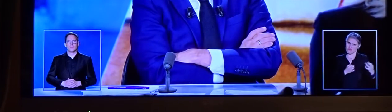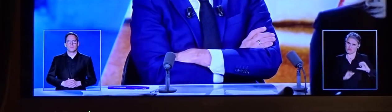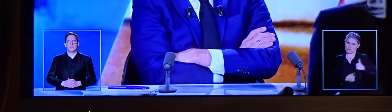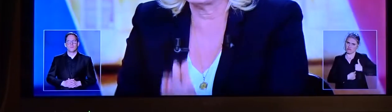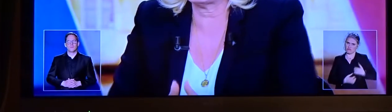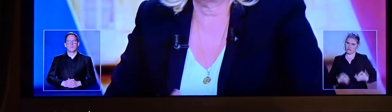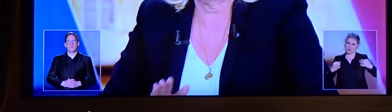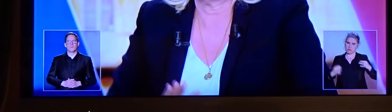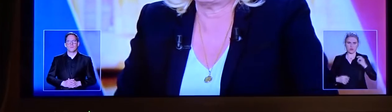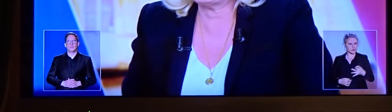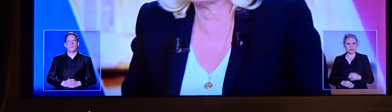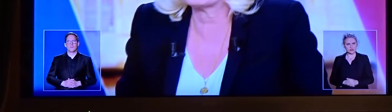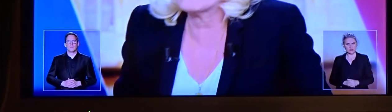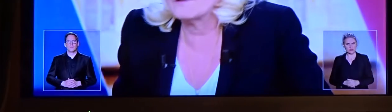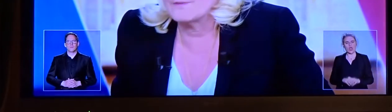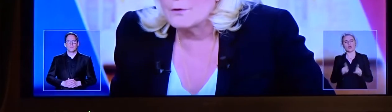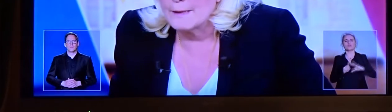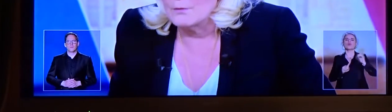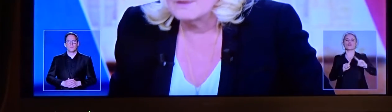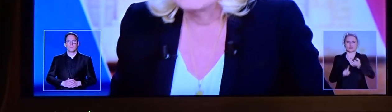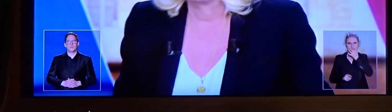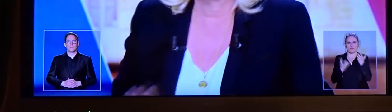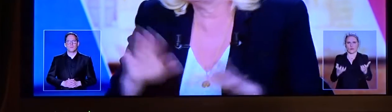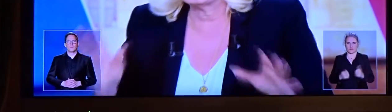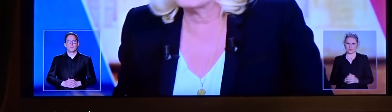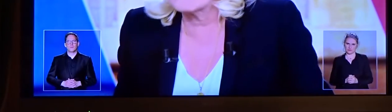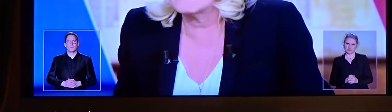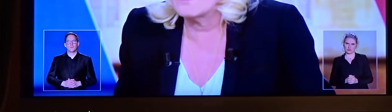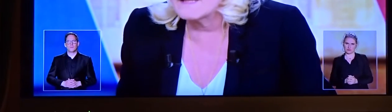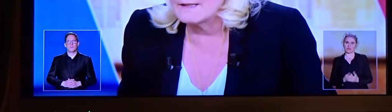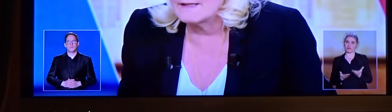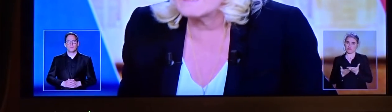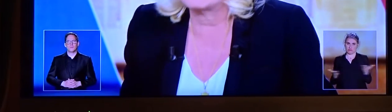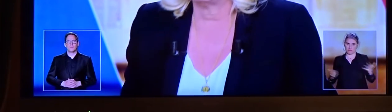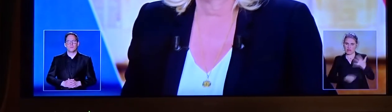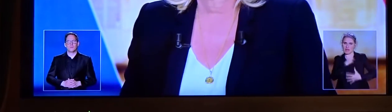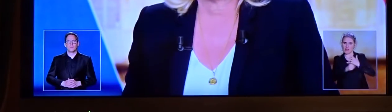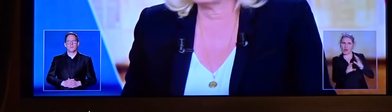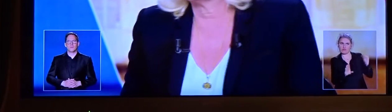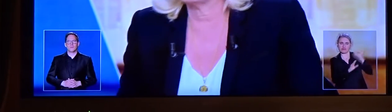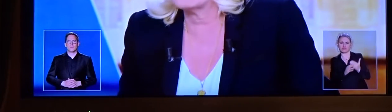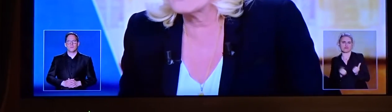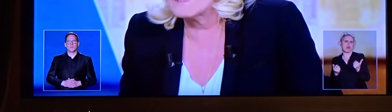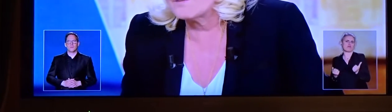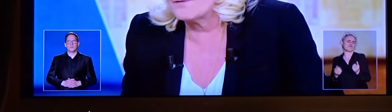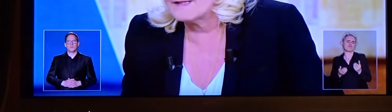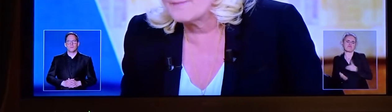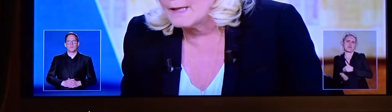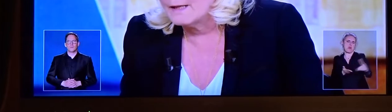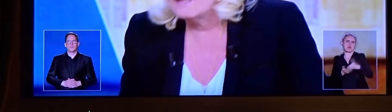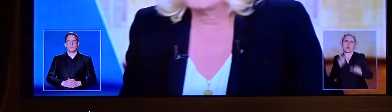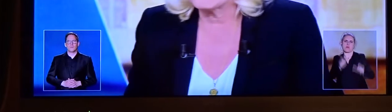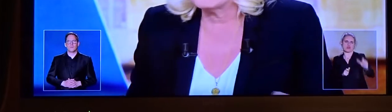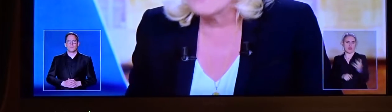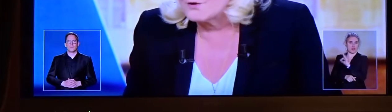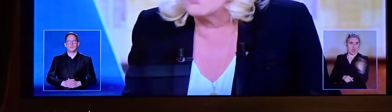rigoureuse. Voilà. Donc, et puis j'ai autre chose à vous dire, Monsieur Macron. Il y a des millions de Français qui, dans les 5 dernières années, sont allés dans des banques françaises pour faire des